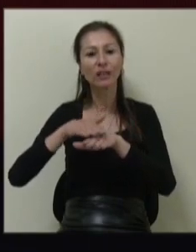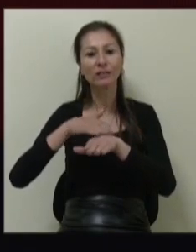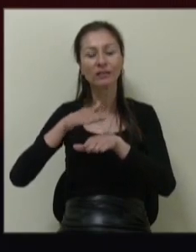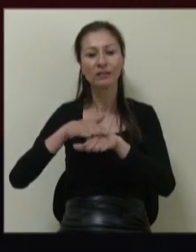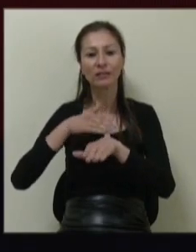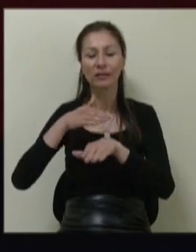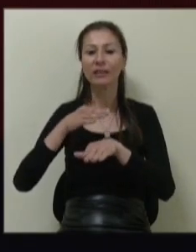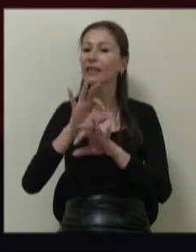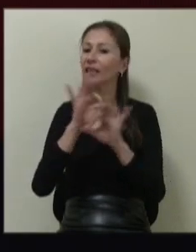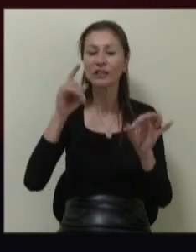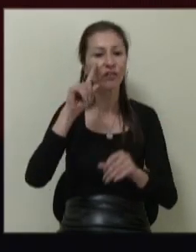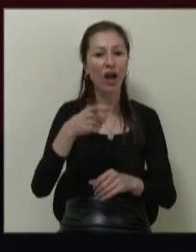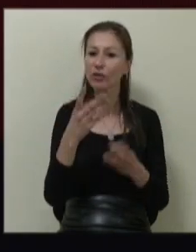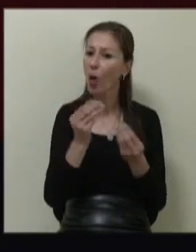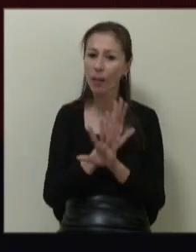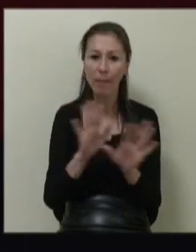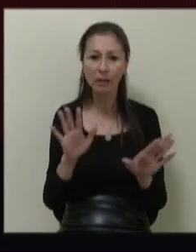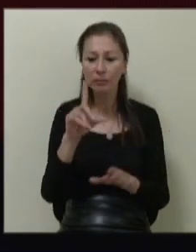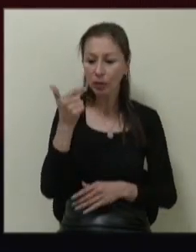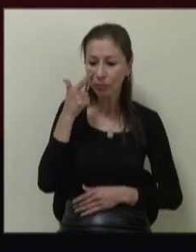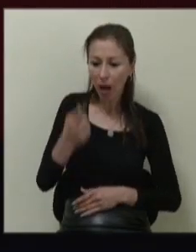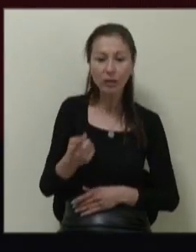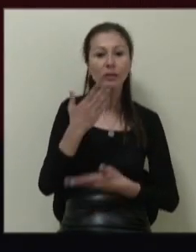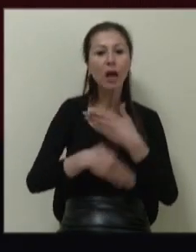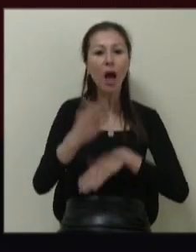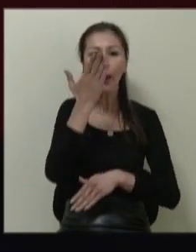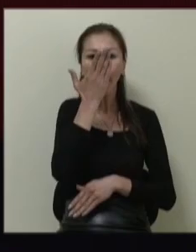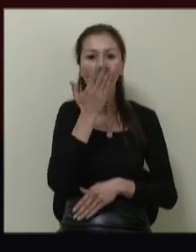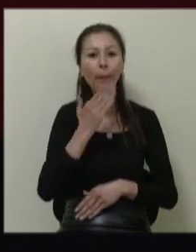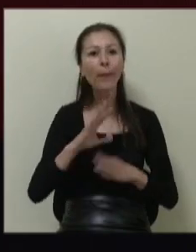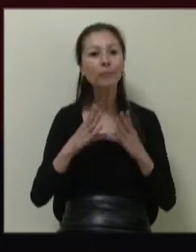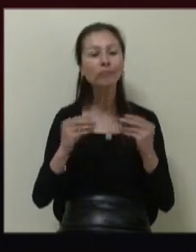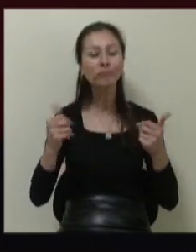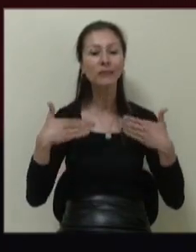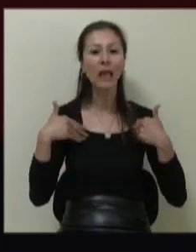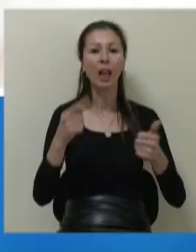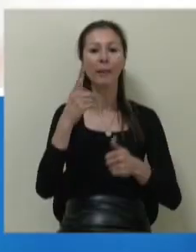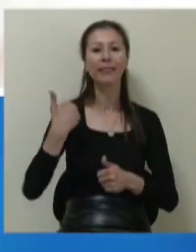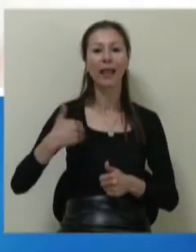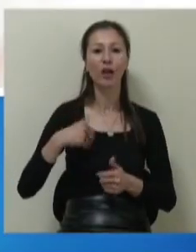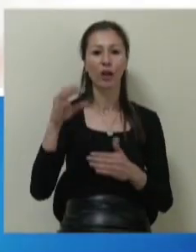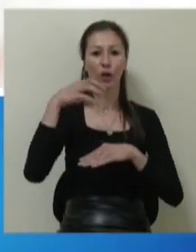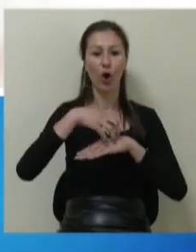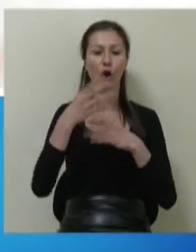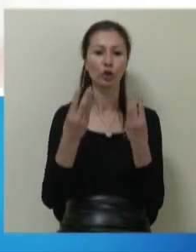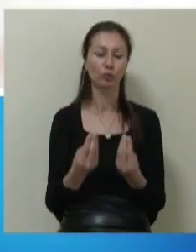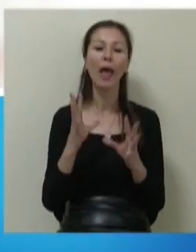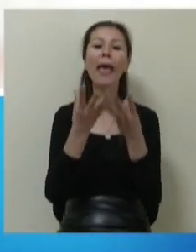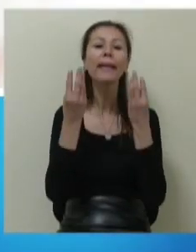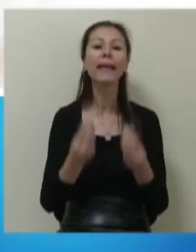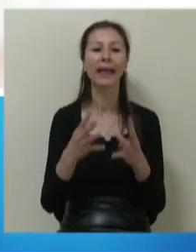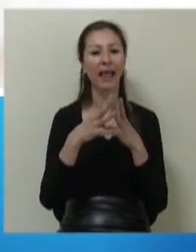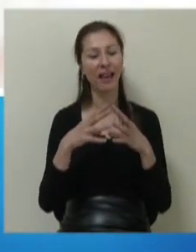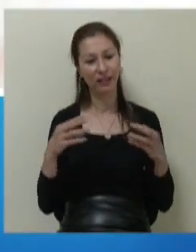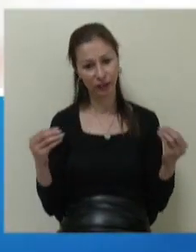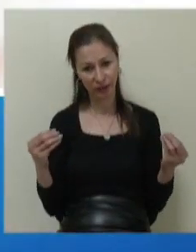yavaş yavaş hiç farkında olmayız. Bir gün bir bakarız, yara tamamen ortadan kalkmış ve sağlıklı bir deri oluşmuş. İşte gezegeni iyileştirmenin